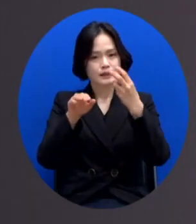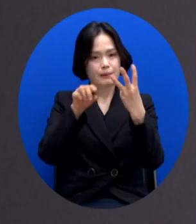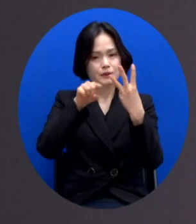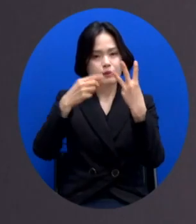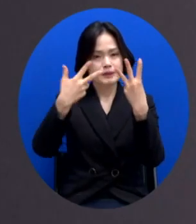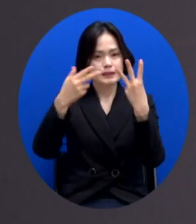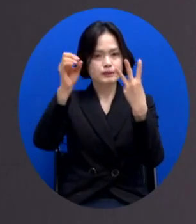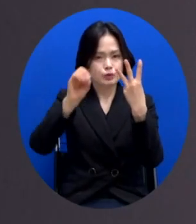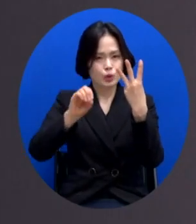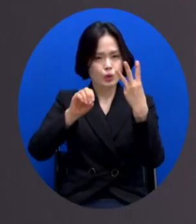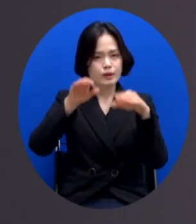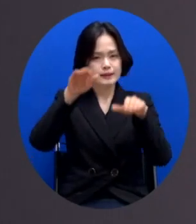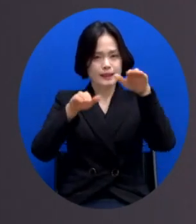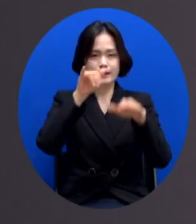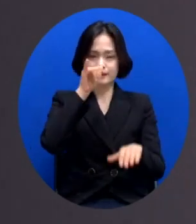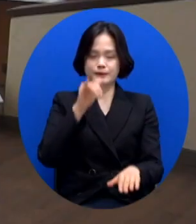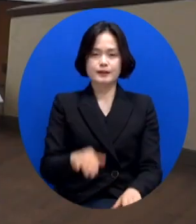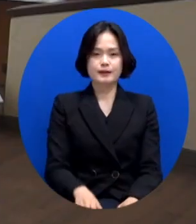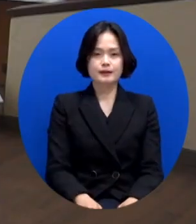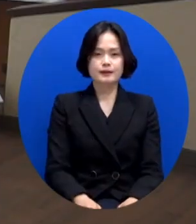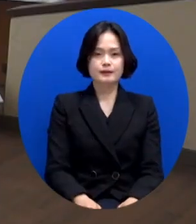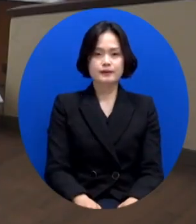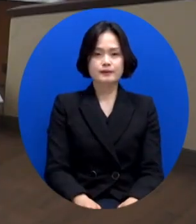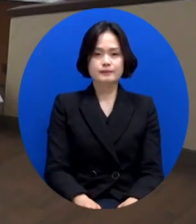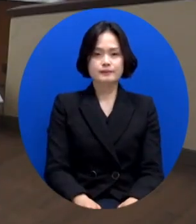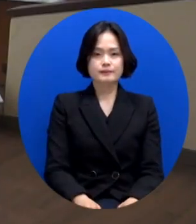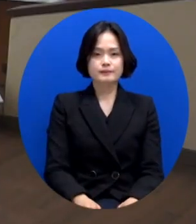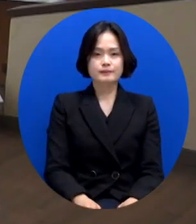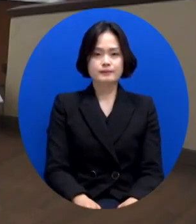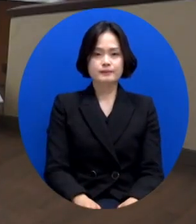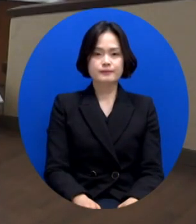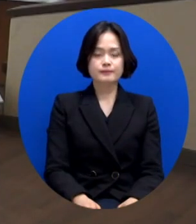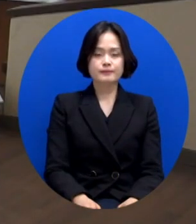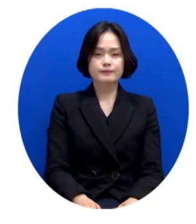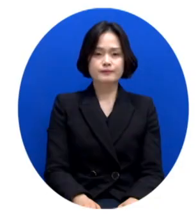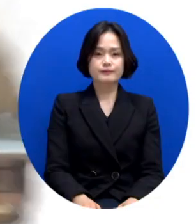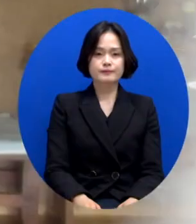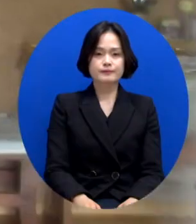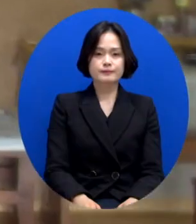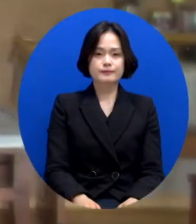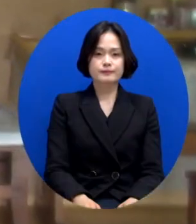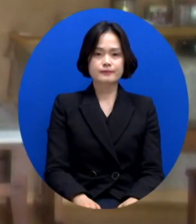3.7% 입니다 cts 뉴스 최대 수입니다